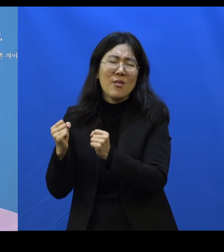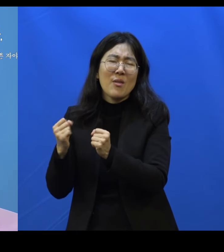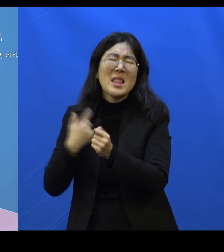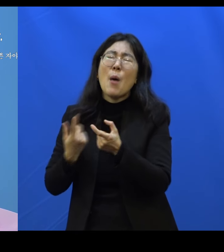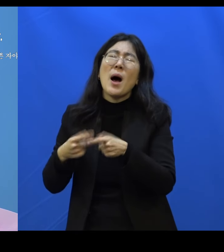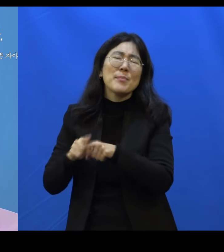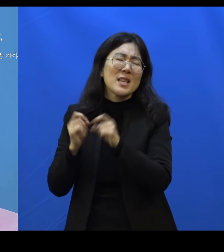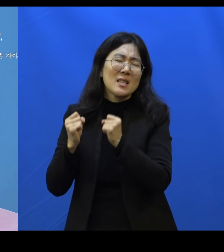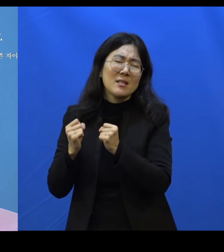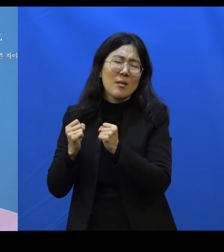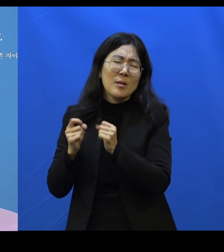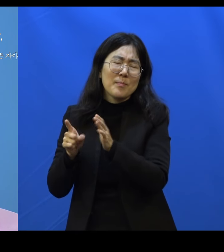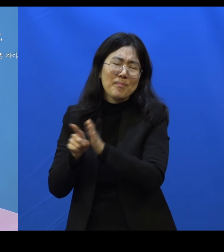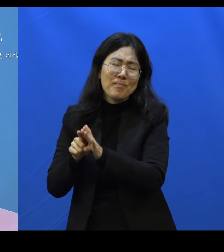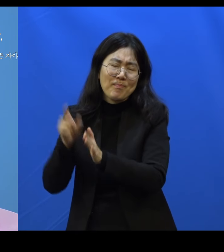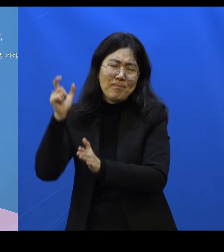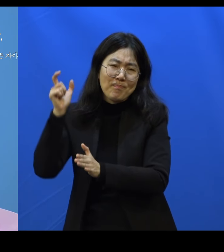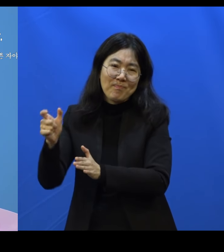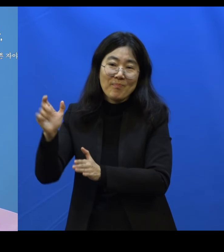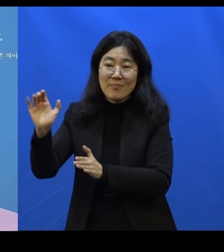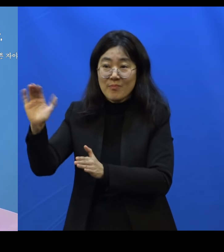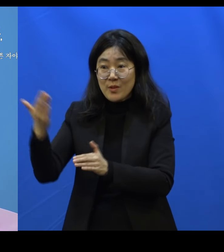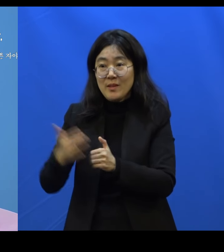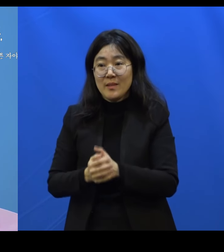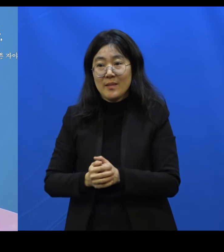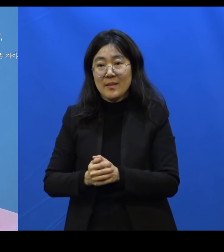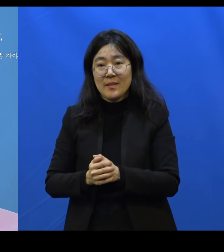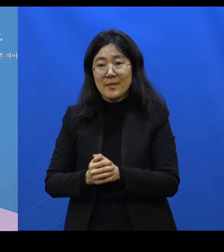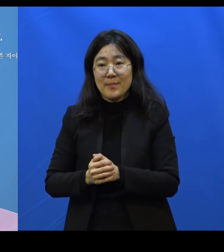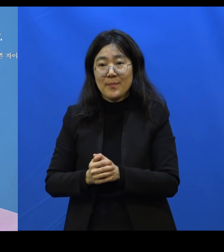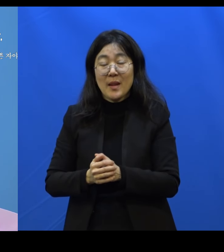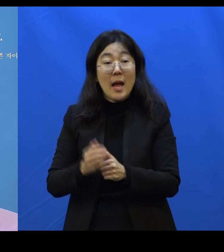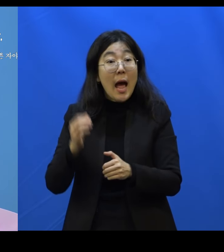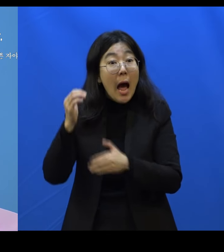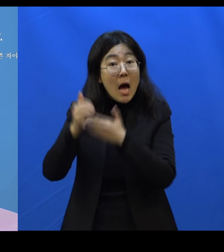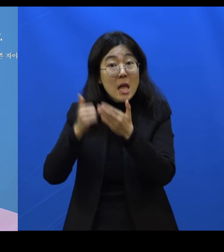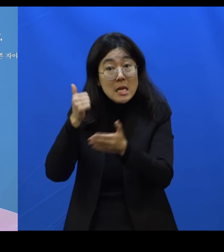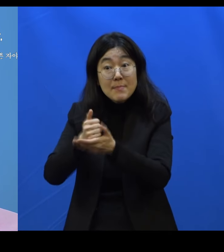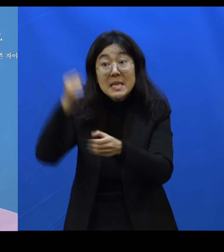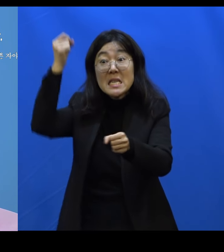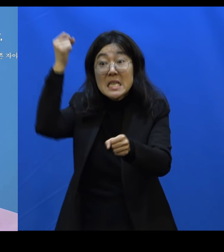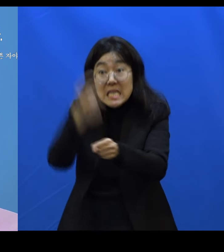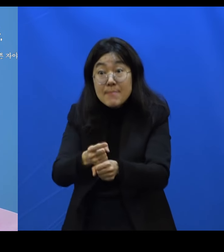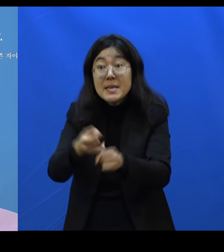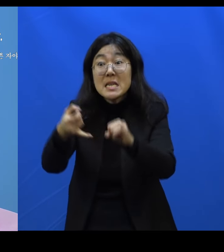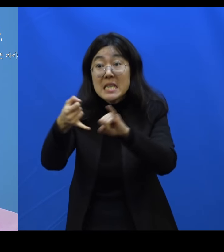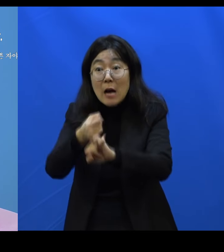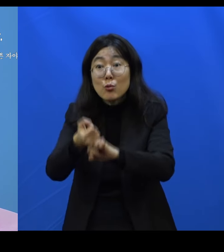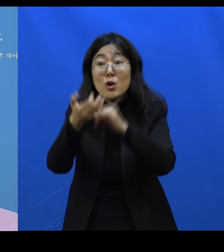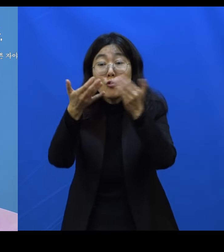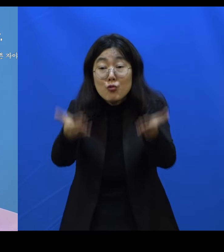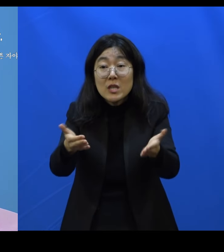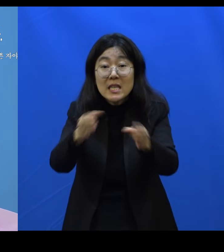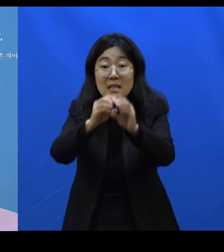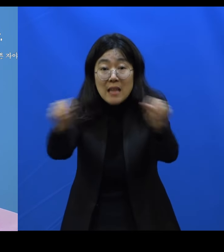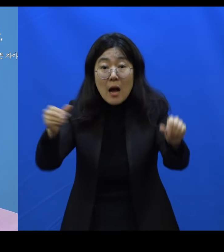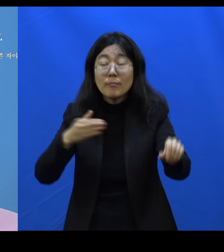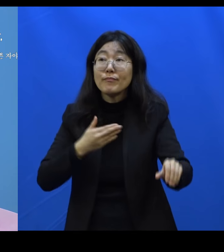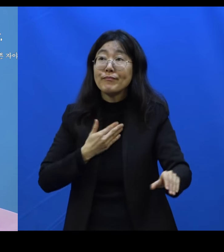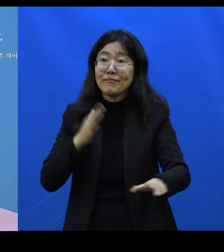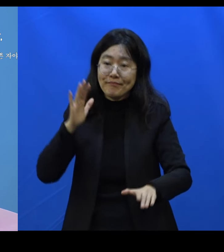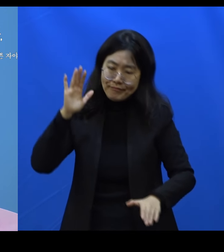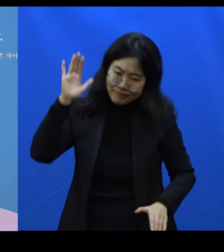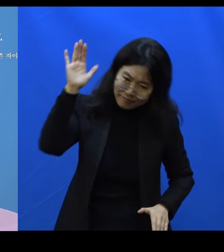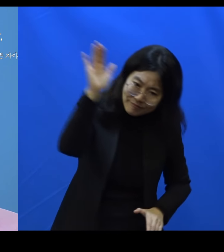이제 일어나라. 약속하신 땅을 향해 가라. 하나님이 이미 약속해 주신 땅, 하나님이 준비해 놓으신 곳으로 가라. 더